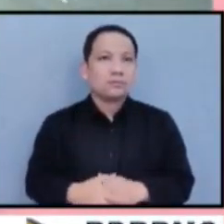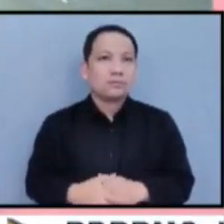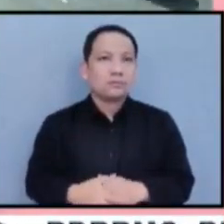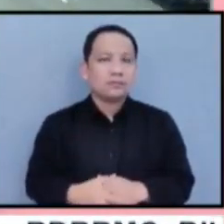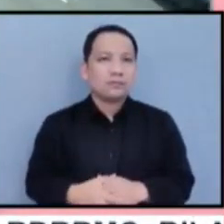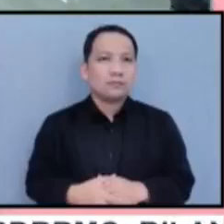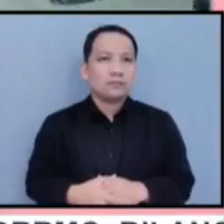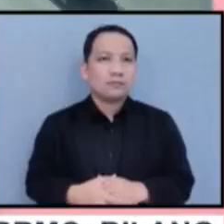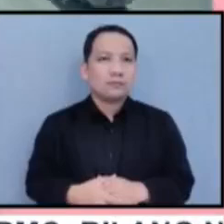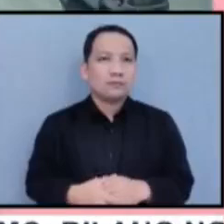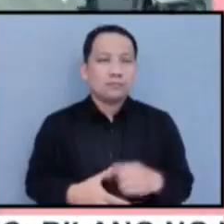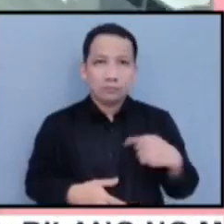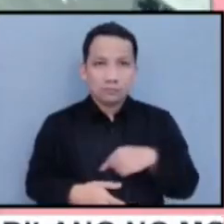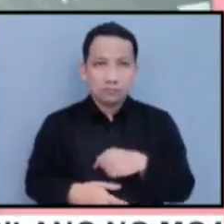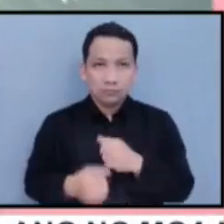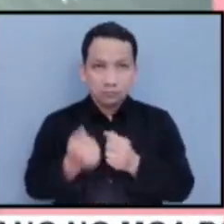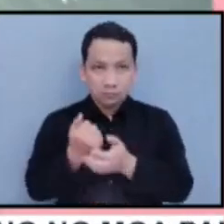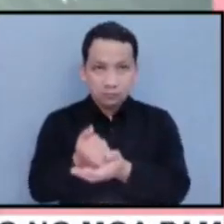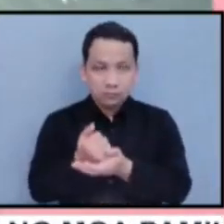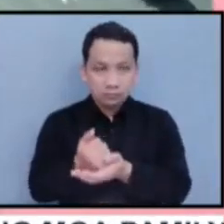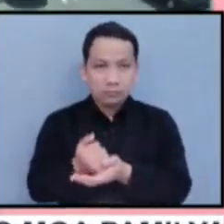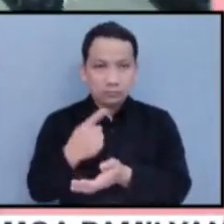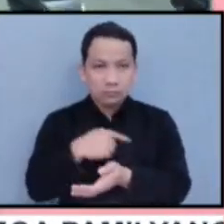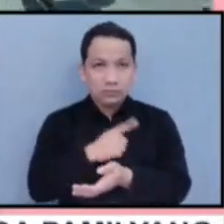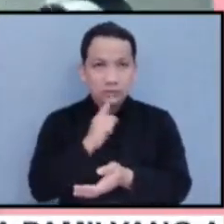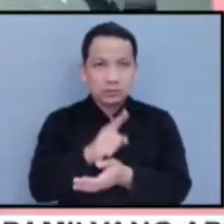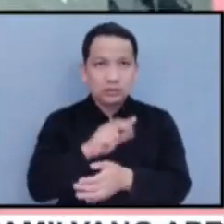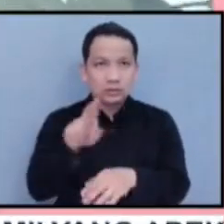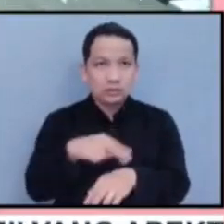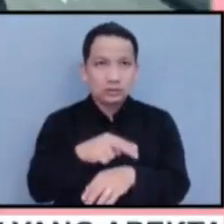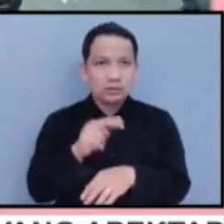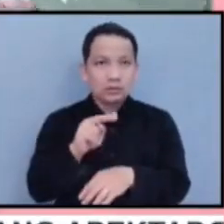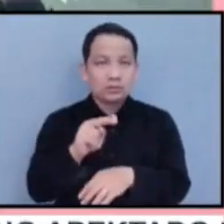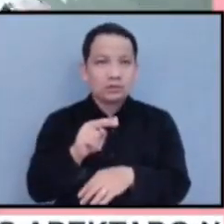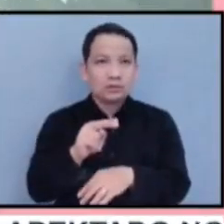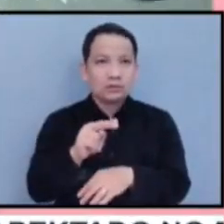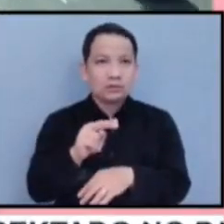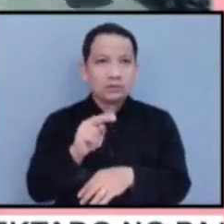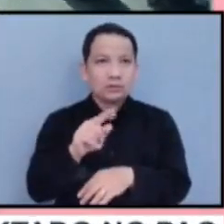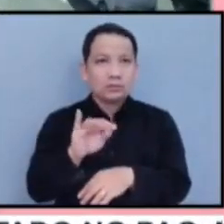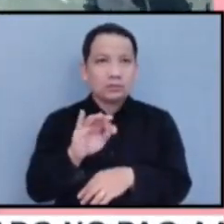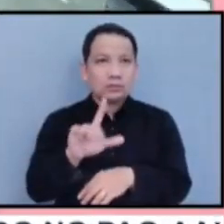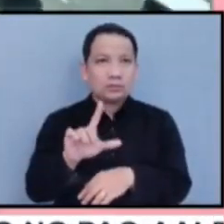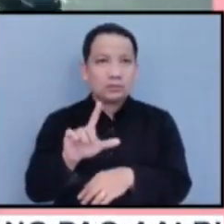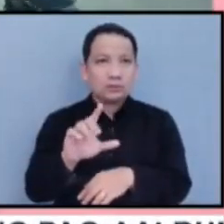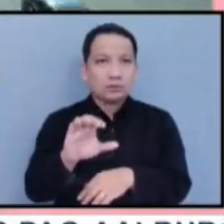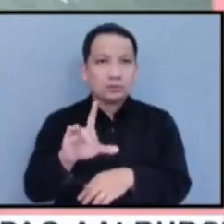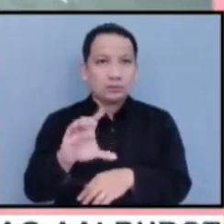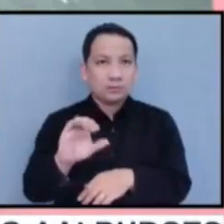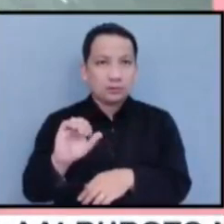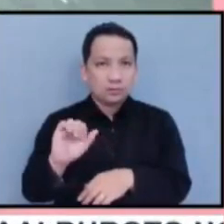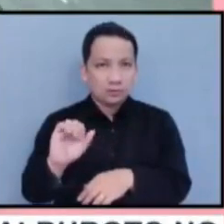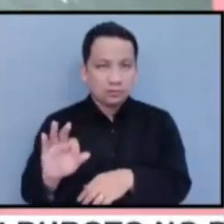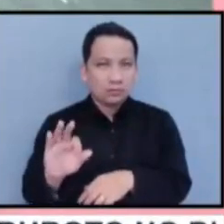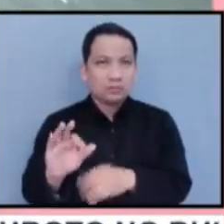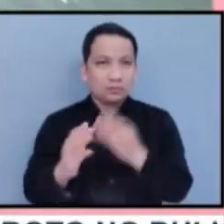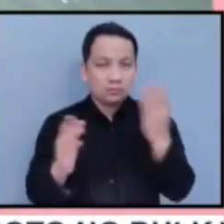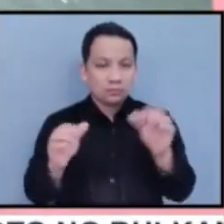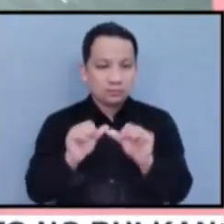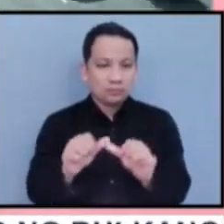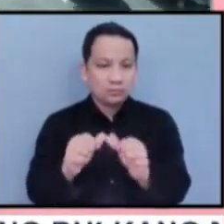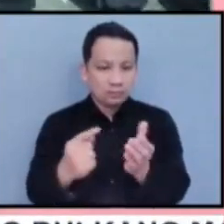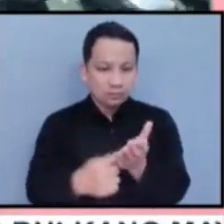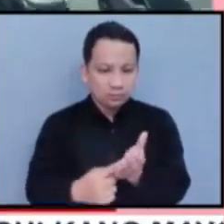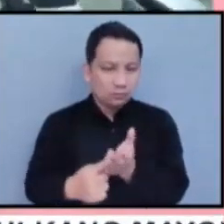Bilang suporta sa whole of nation approach ng National Task Force to End Local Communist Armed Conflict o NTF-LCAC, nakipag-dialogo